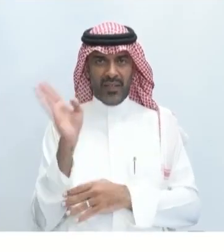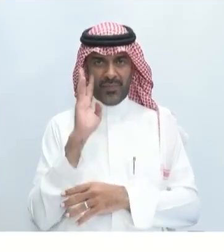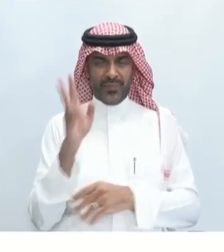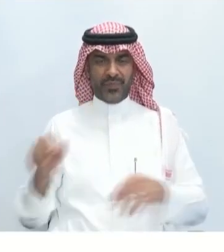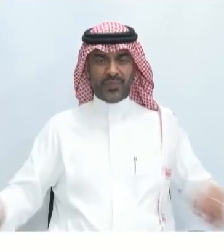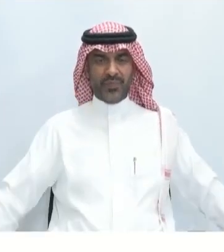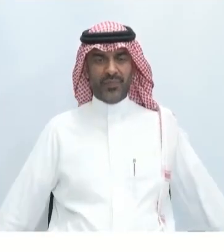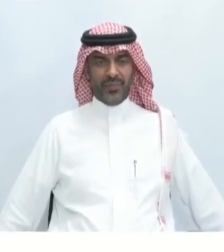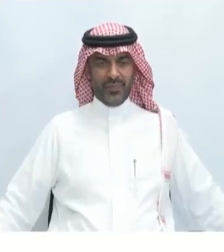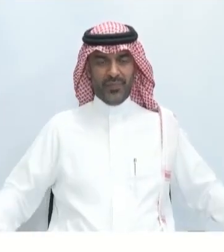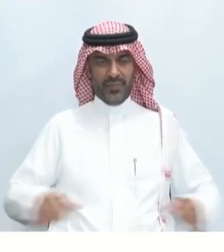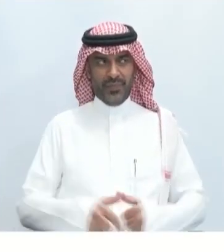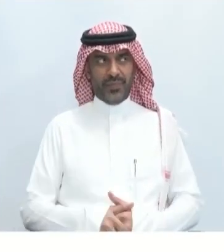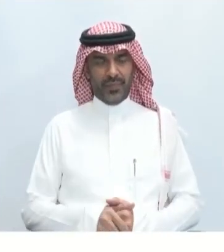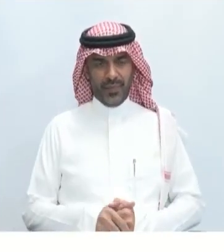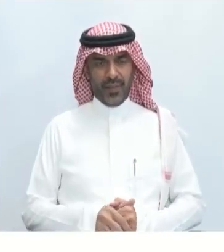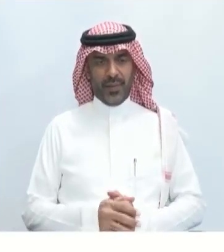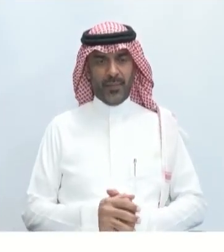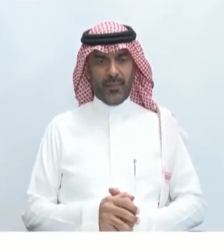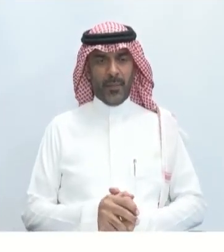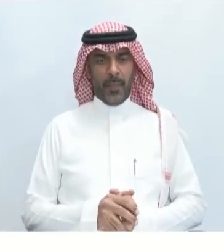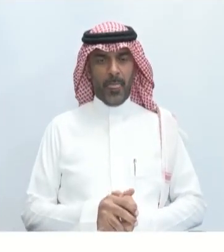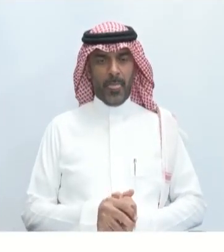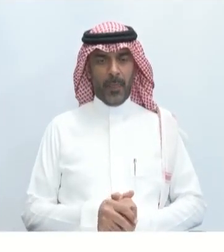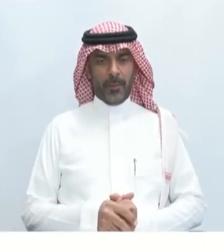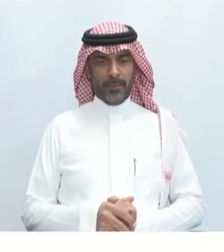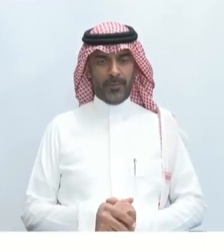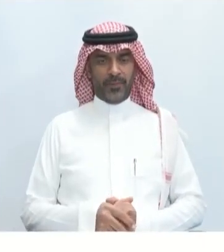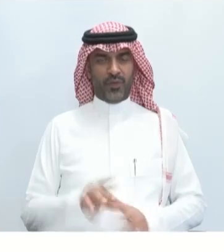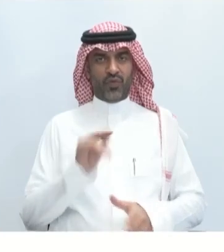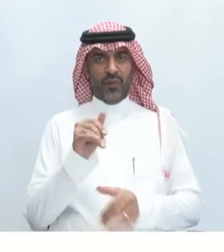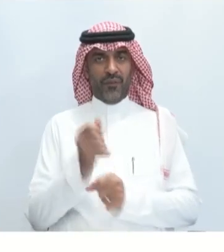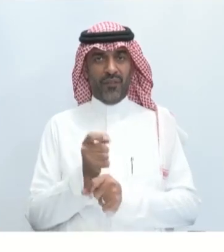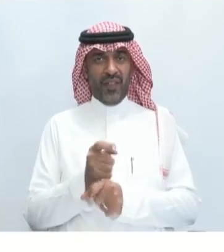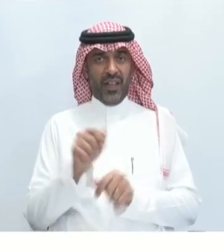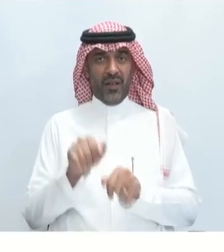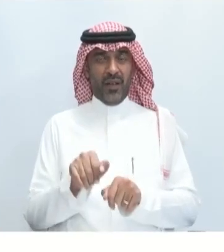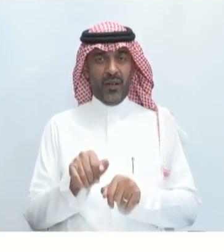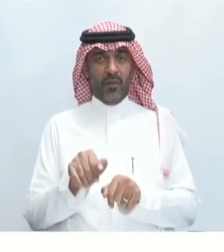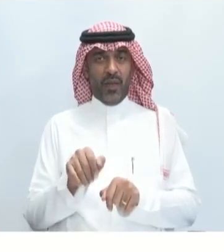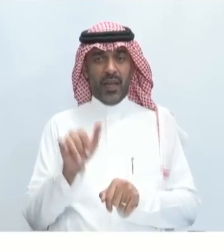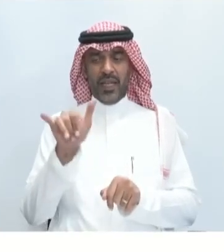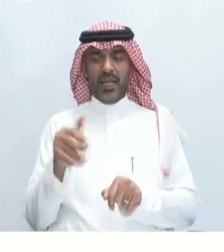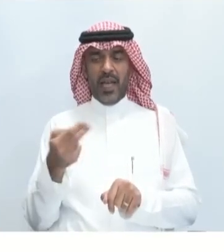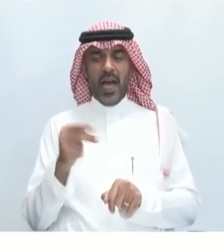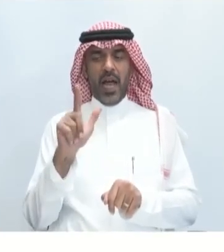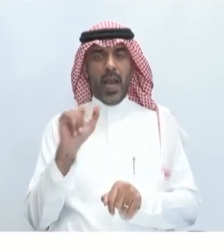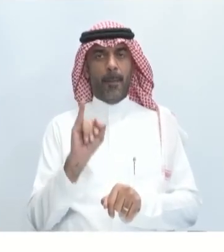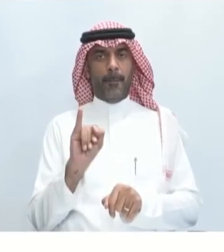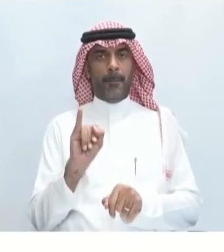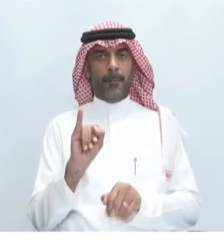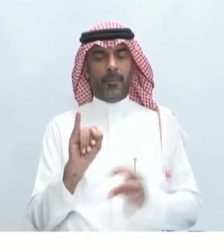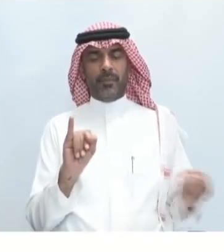يفعلون تفعلون تفعلي ومثاله يعلمان تعلمان يعلمون